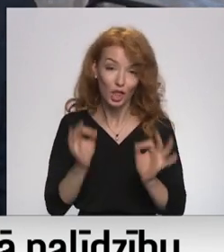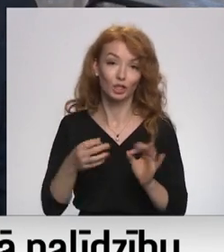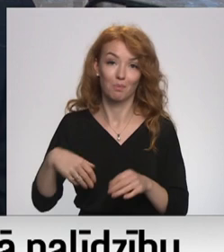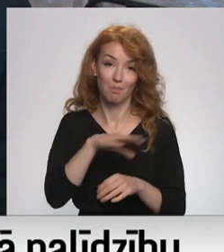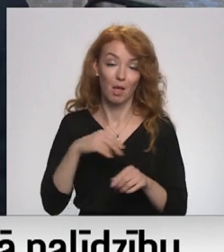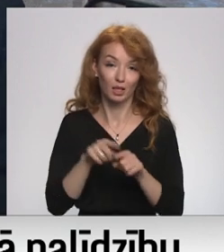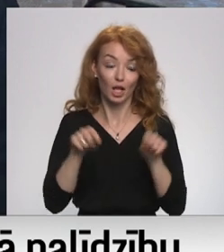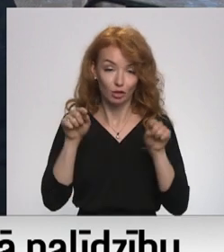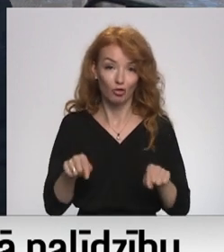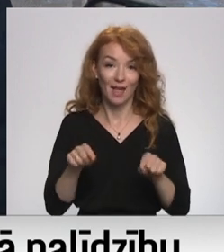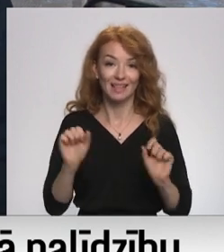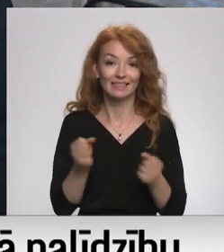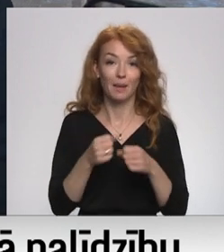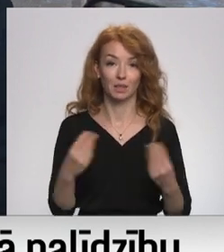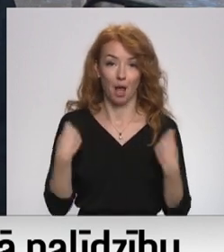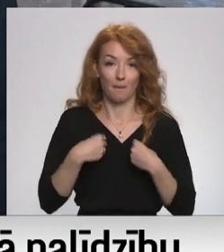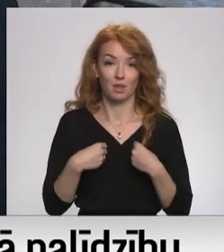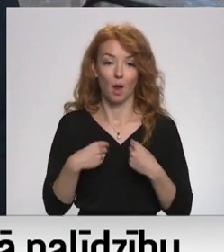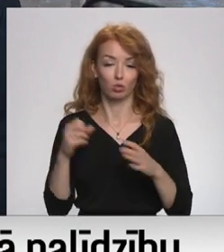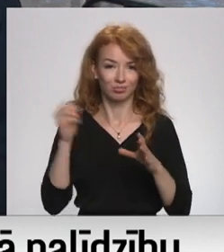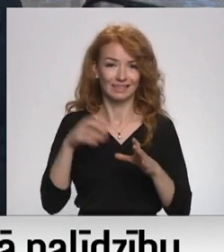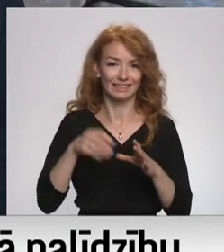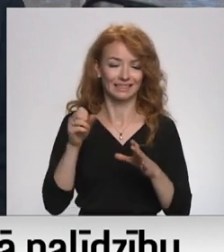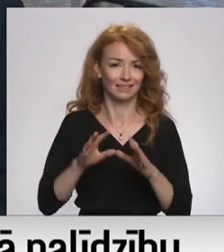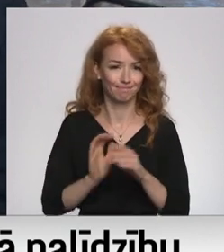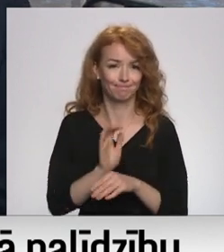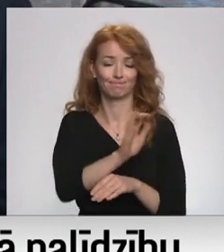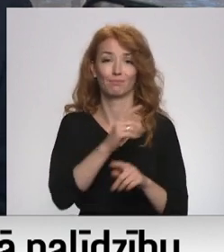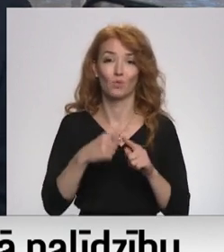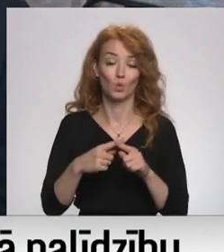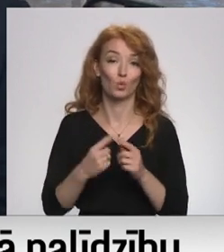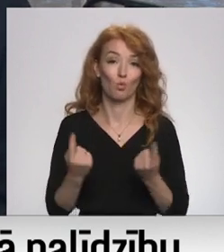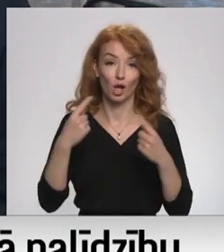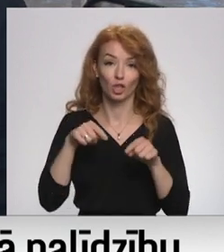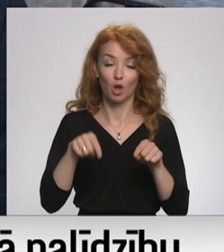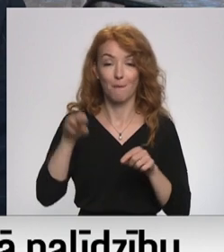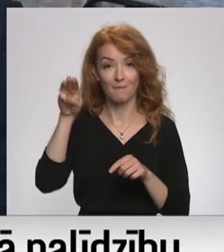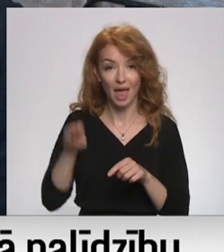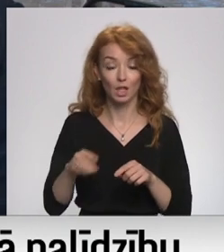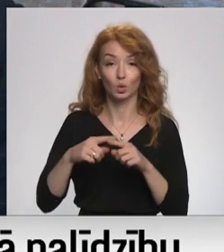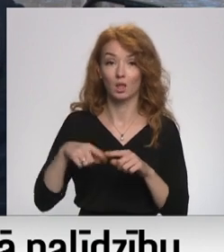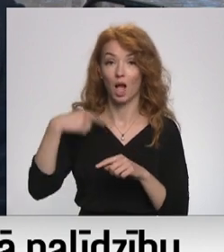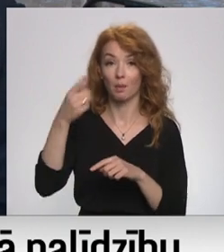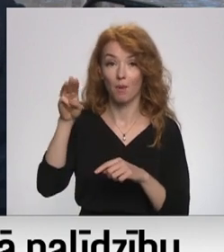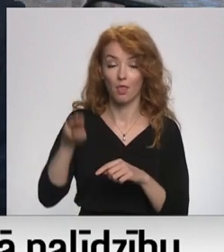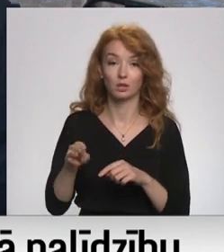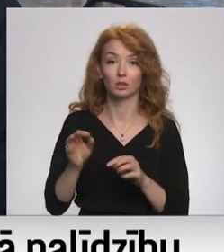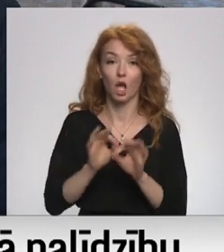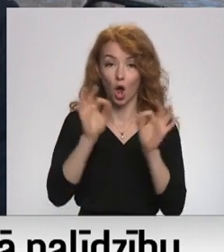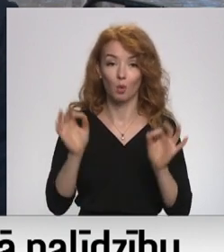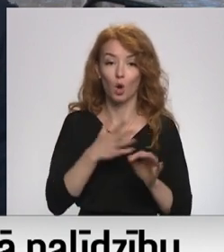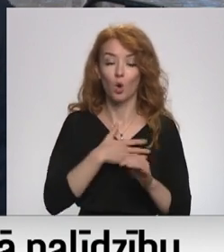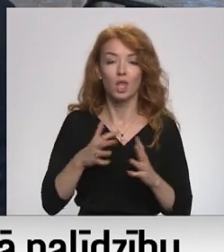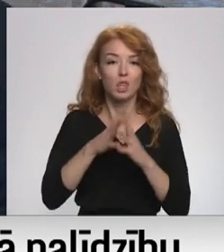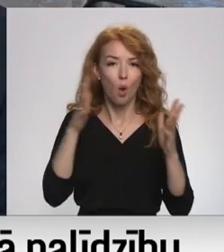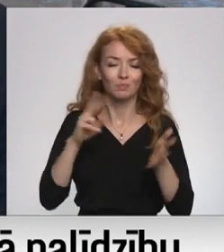arī šeit ziemas apģērbus liekam iekšā. Un šobrīd šajā mēnesī un nākošā mēneša sākumā ļoti daudz